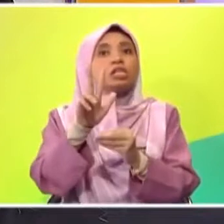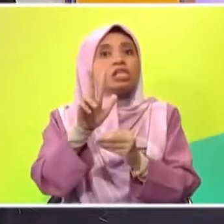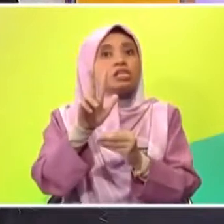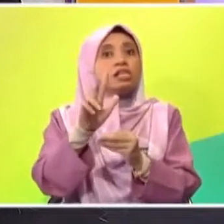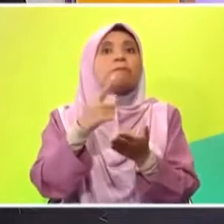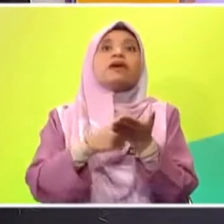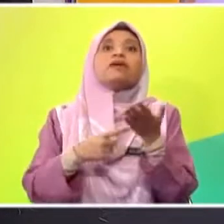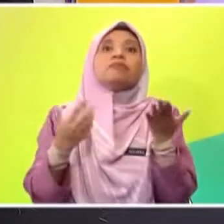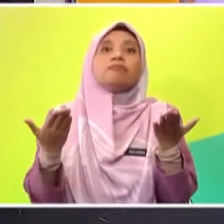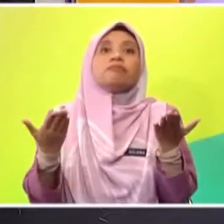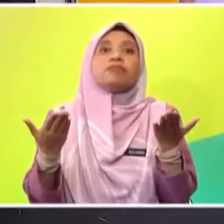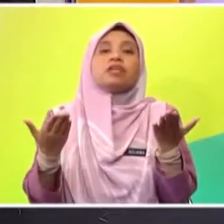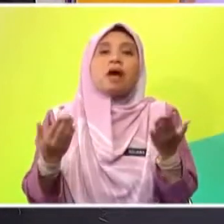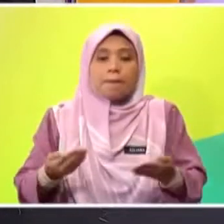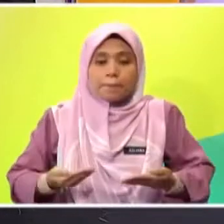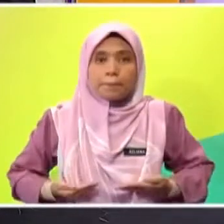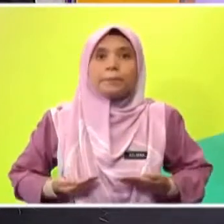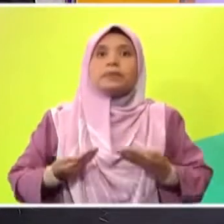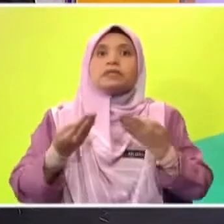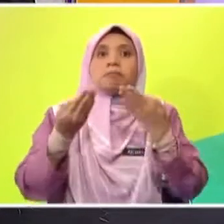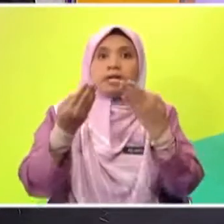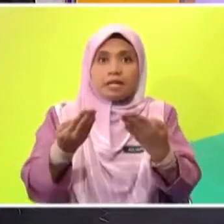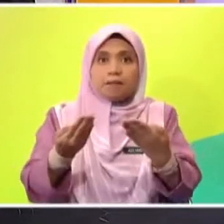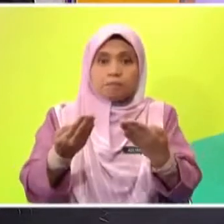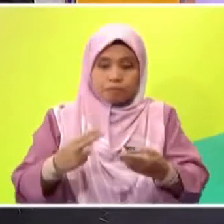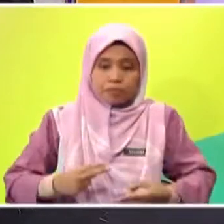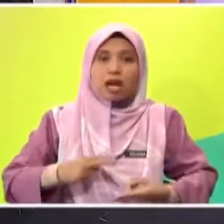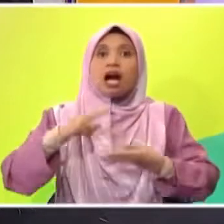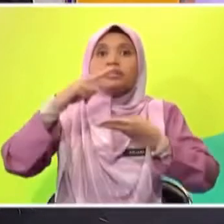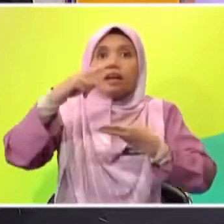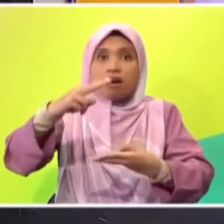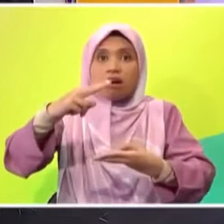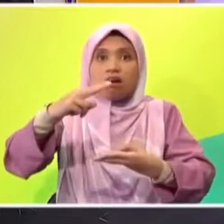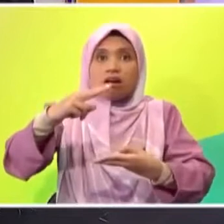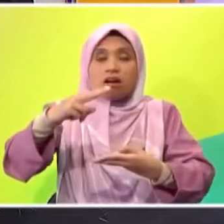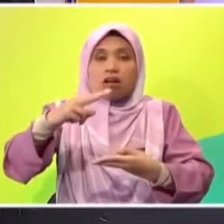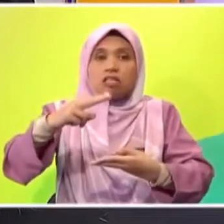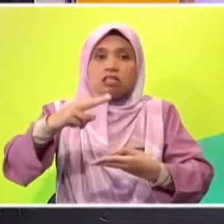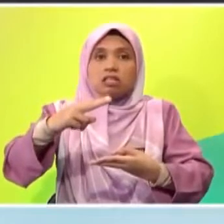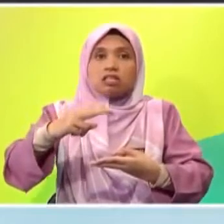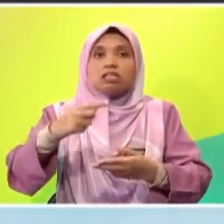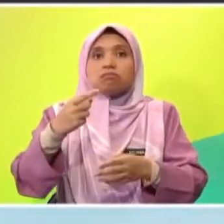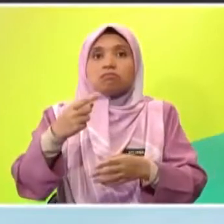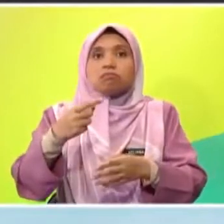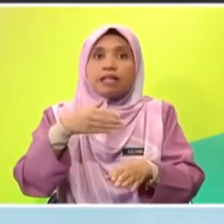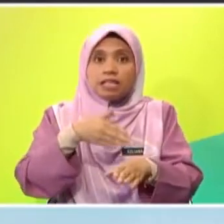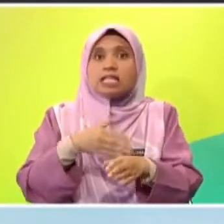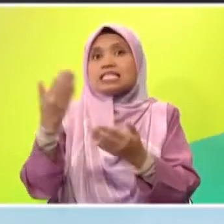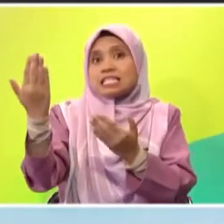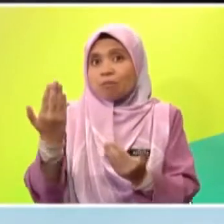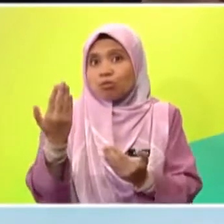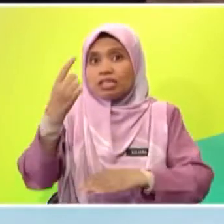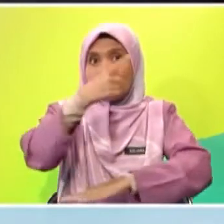adalah gambar penyampaian hadiah hewani penyampaian hadiah sempurna sambutan hari sukan sekolah saya Karina